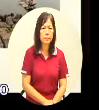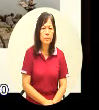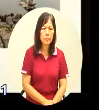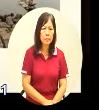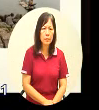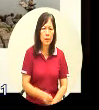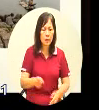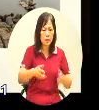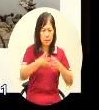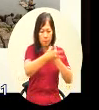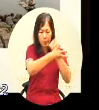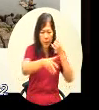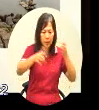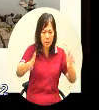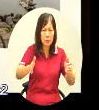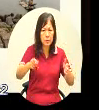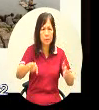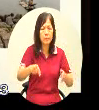这段海岸就在